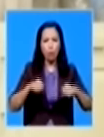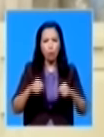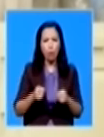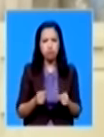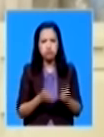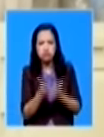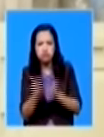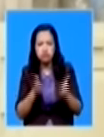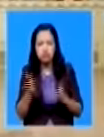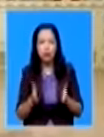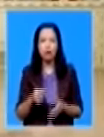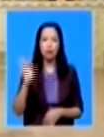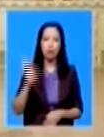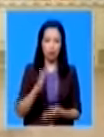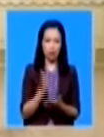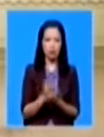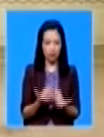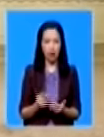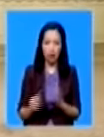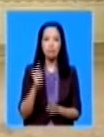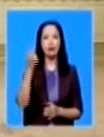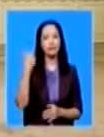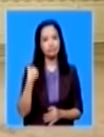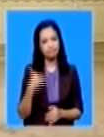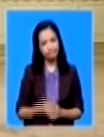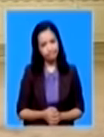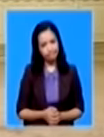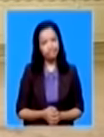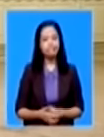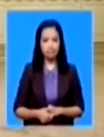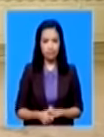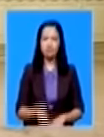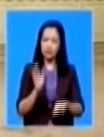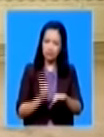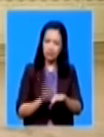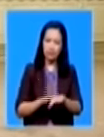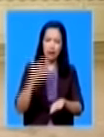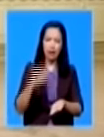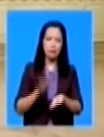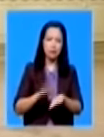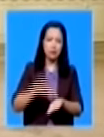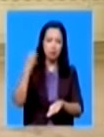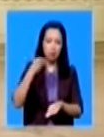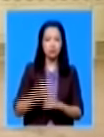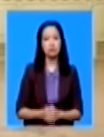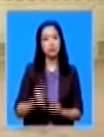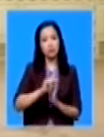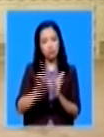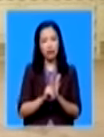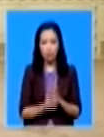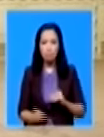ไรเอาเถอะเจ้าล่อกับเจ้าทีมตำรวจอยู่ทุกวันเนี่ยนะเตือนแล้วก็เตือนอีกนะเสร็จแล้วเดี๋ยวกฎหมายก็ต้องแร